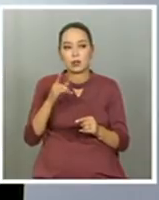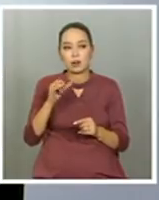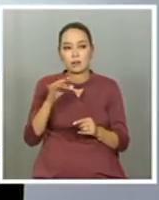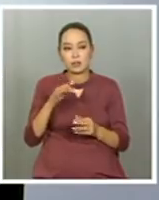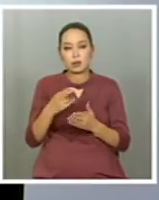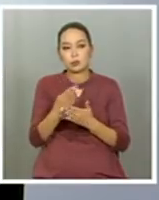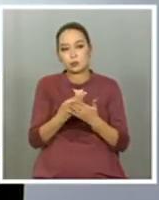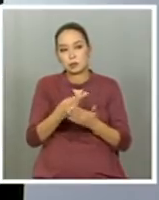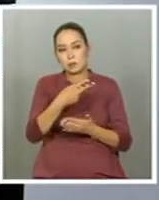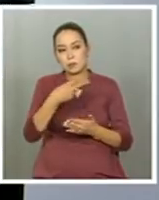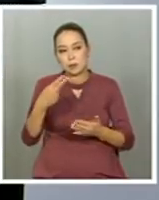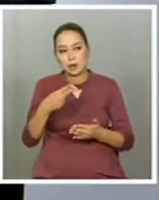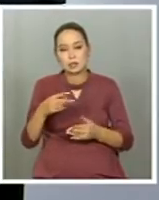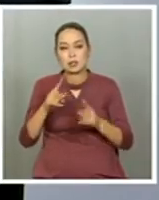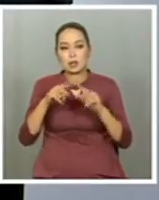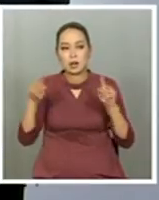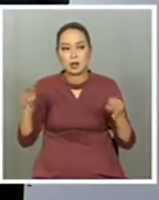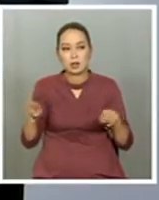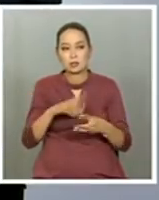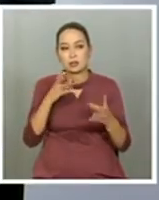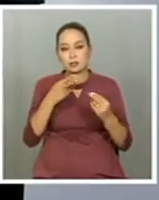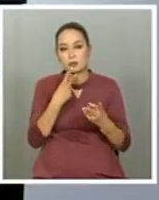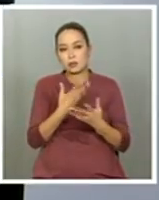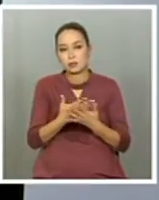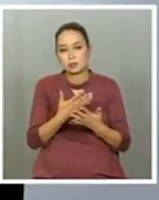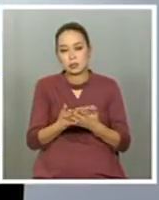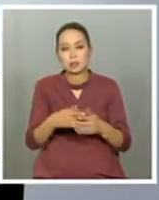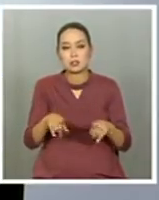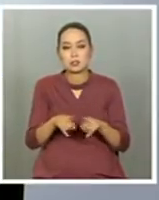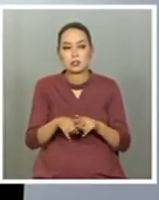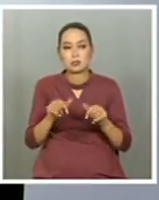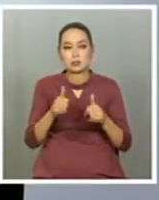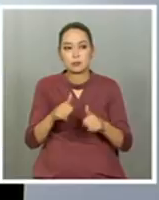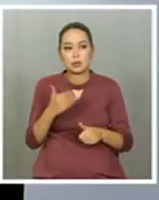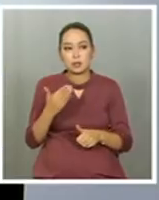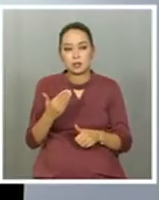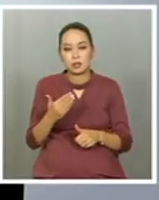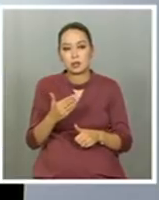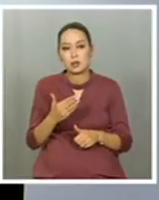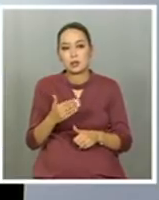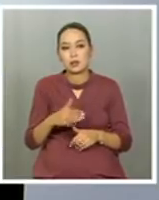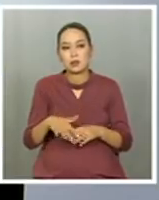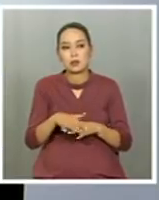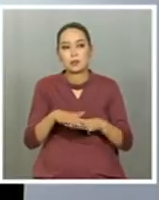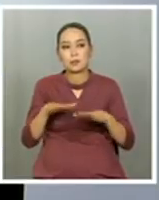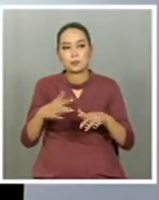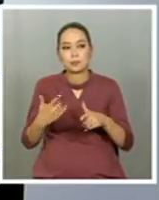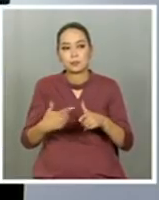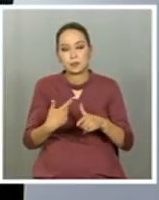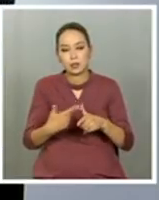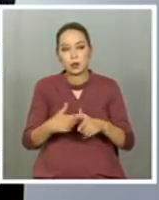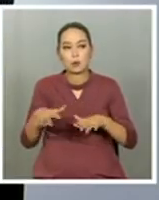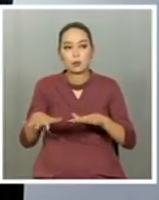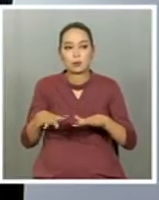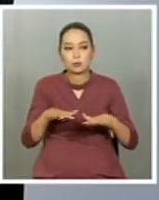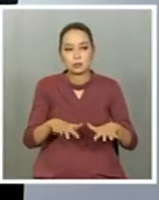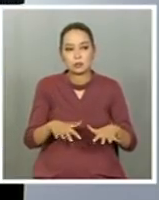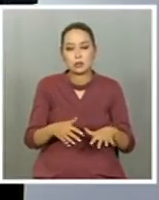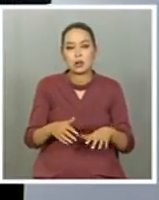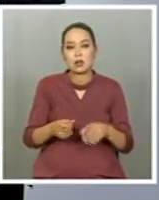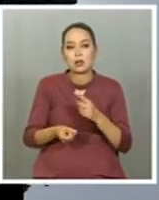мәтін, картаның үйлесімі. Осы инфографикада қамтылуы тиіс деректер: аумақтың атауы, орналасуы, құрылған